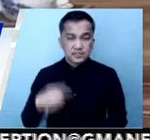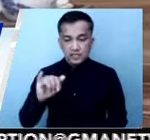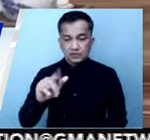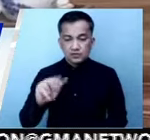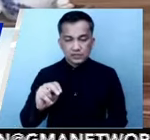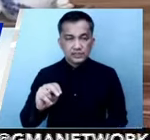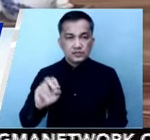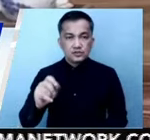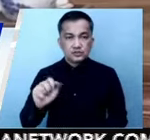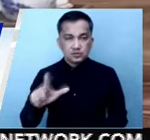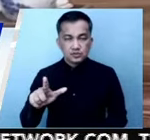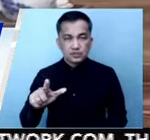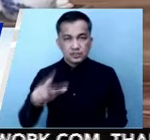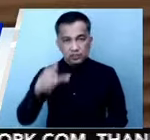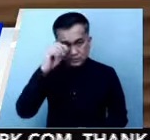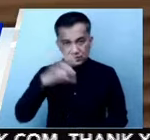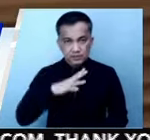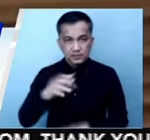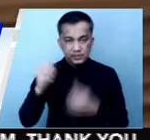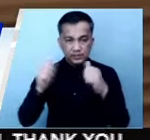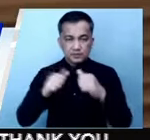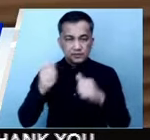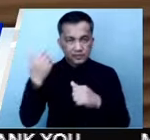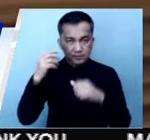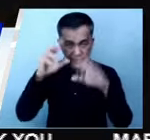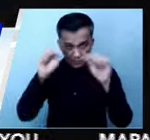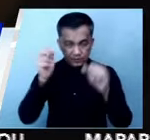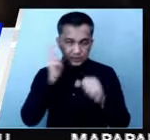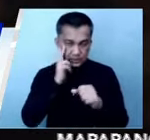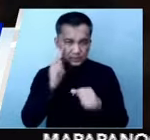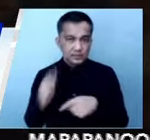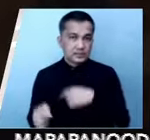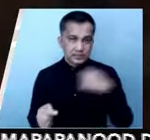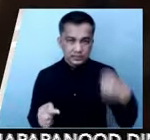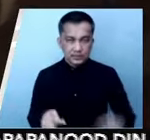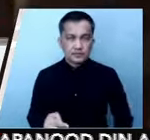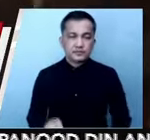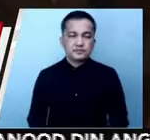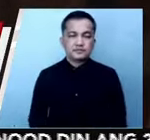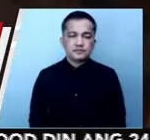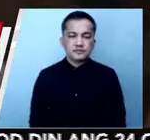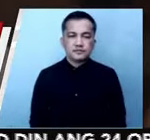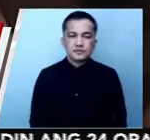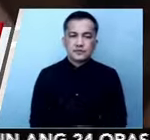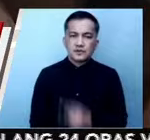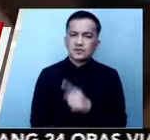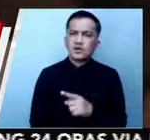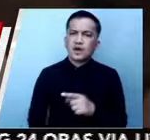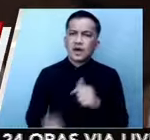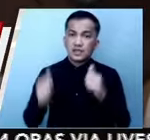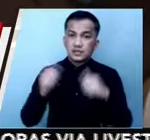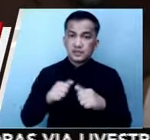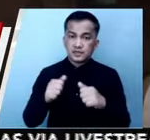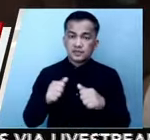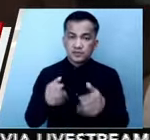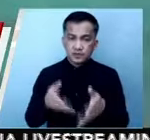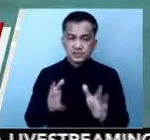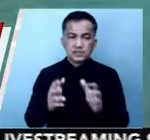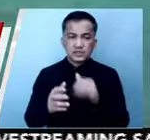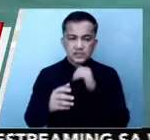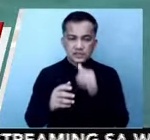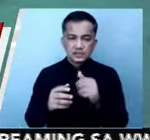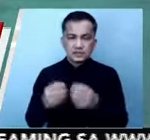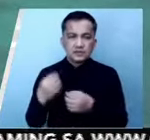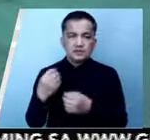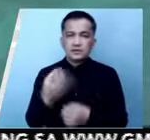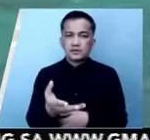gentleman's agreement ni dating Pangulong Rodrigo Duterte at ng China. Yung agreement niya, pumayag siya, hindi natin supplyan, ng,